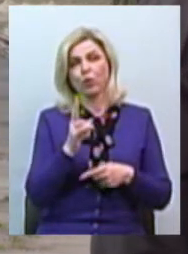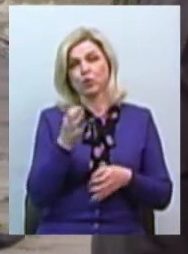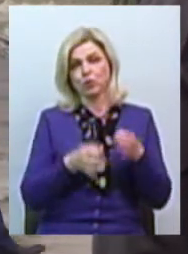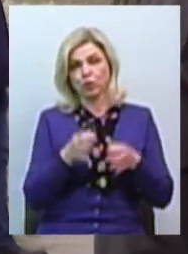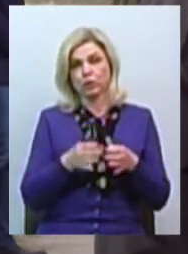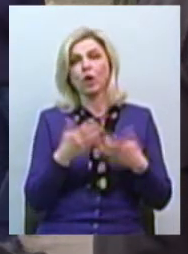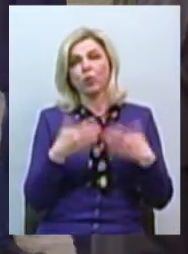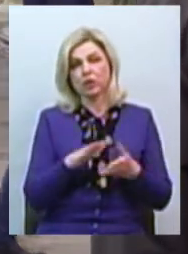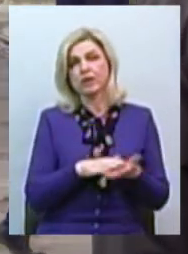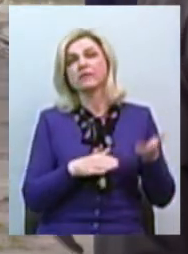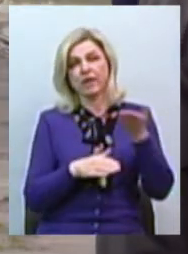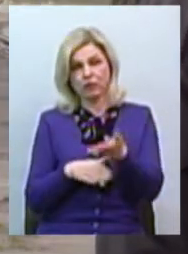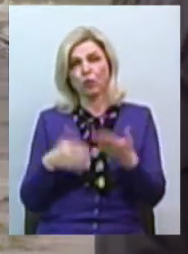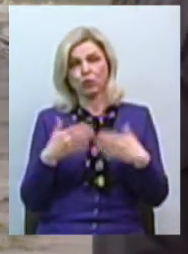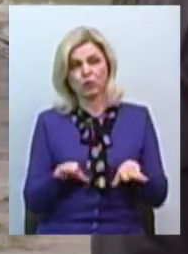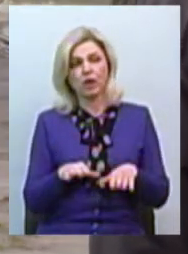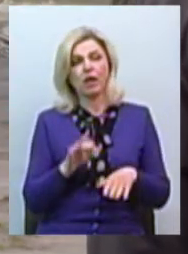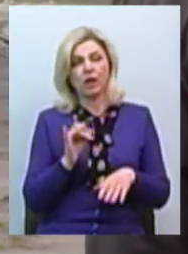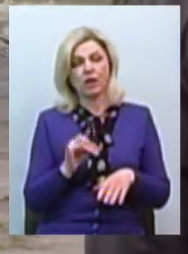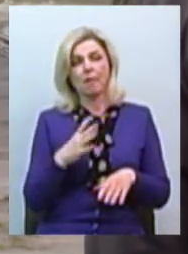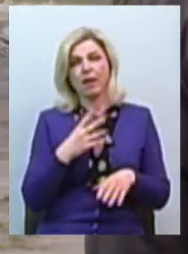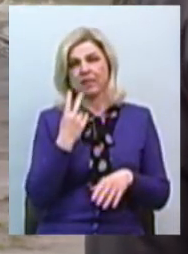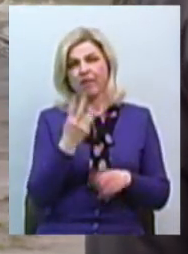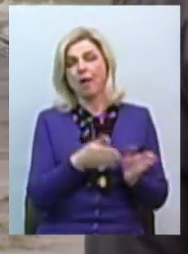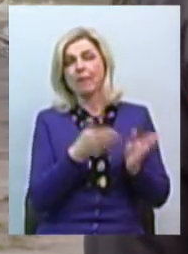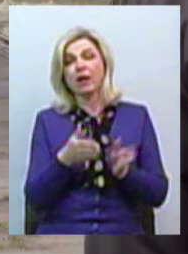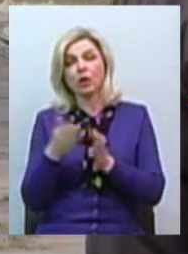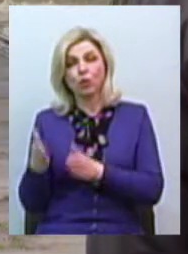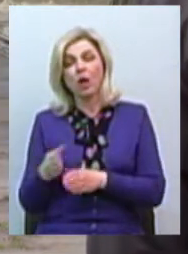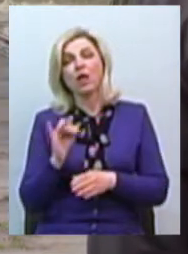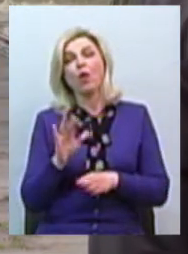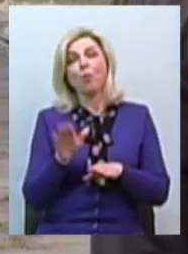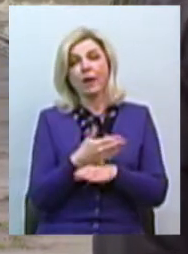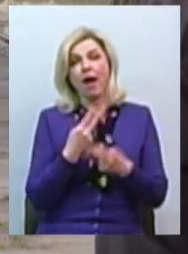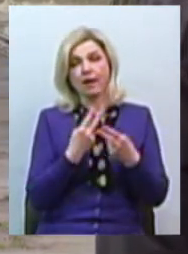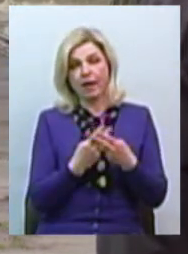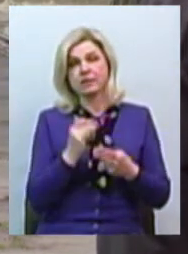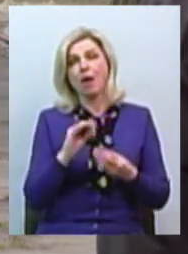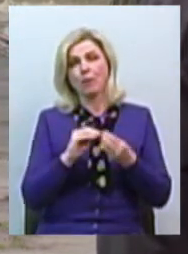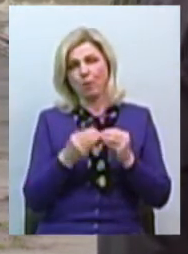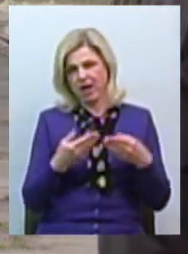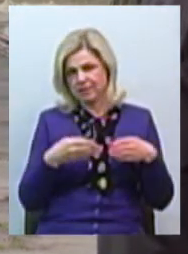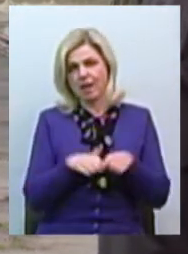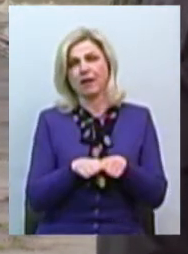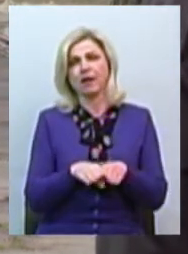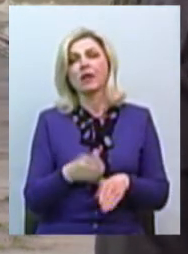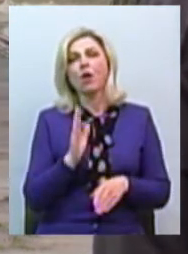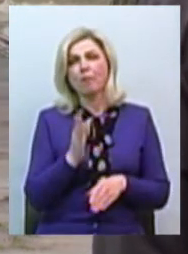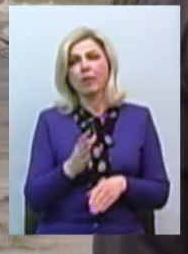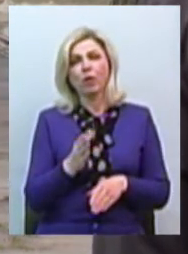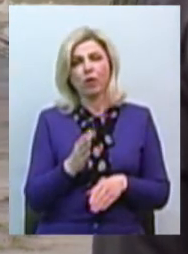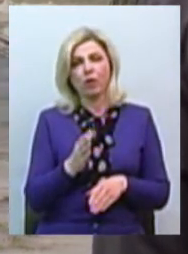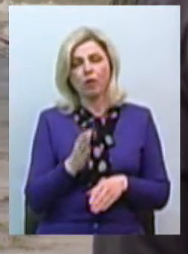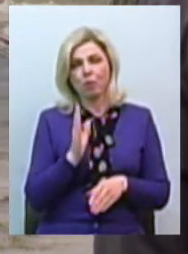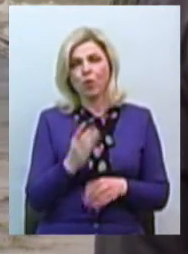вже звернулися, по суті, от, просто вже було два переноси. Ми знімемо арешт і цю проблему просто закриємо. Перед нами, безумовно, буде